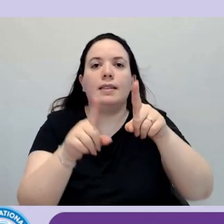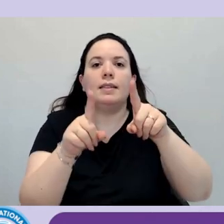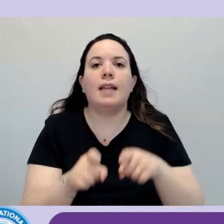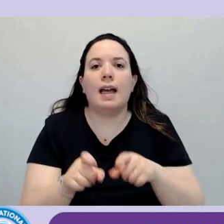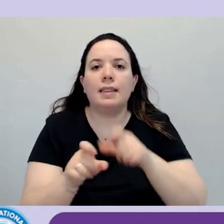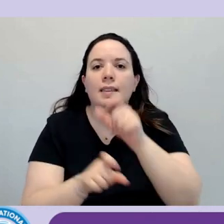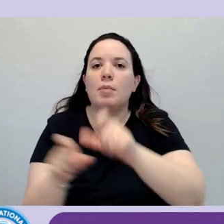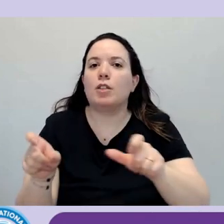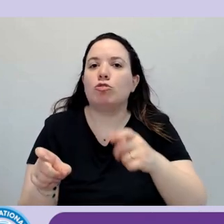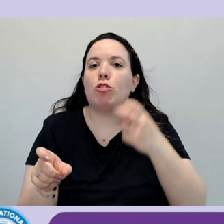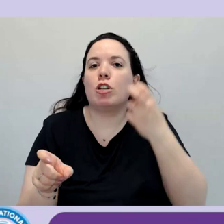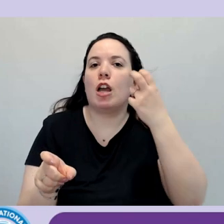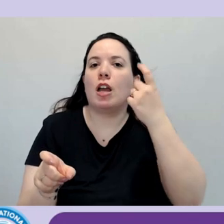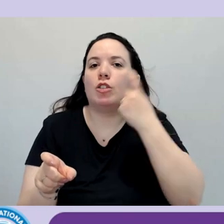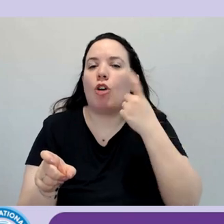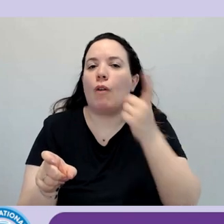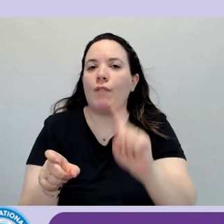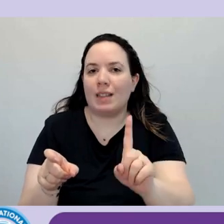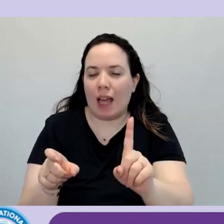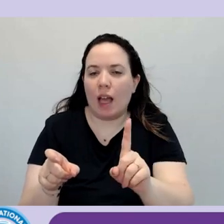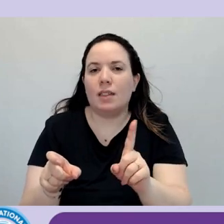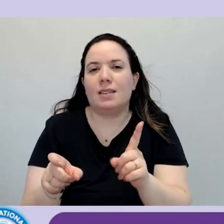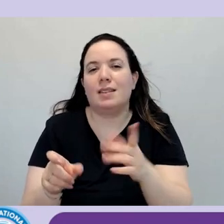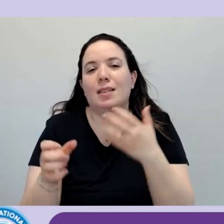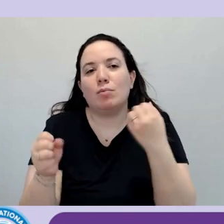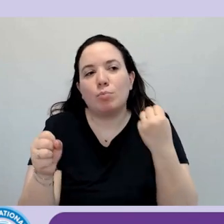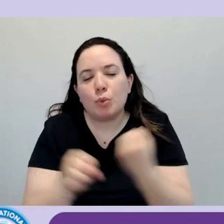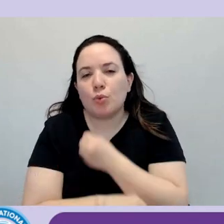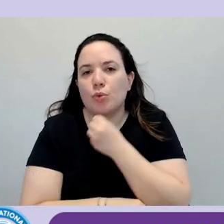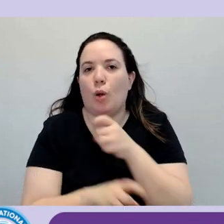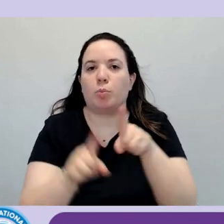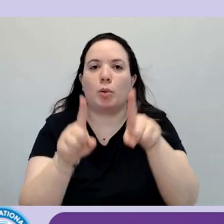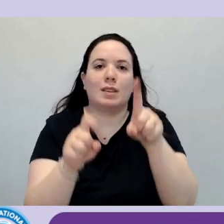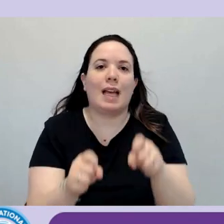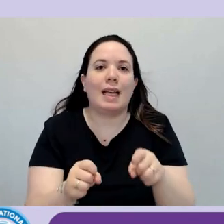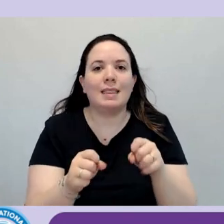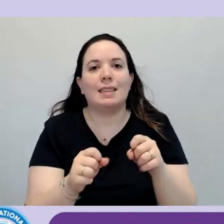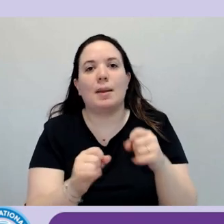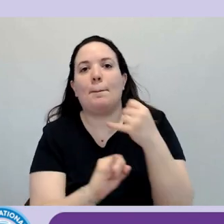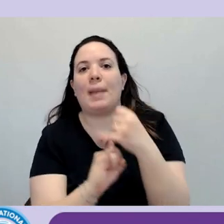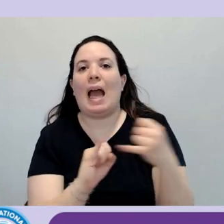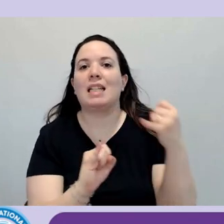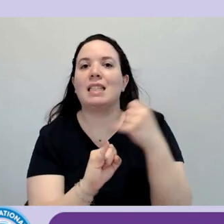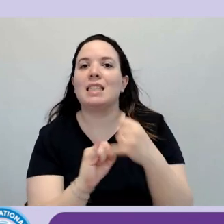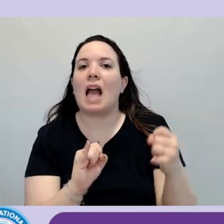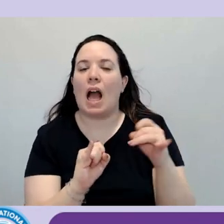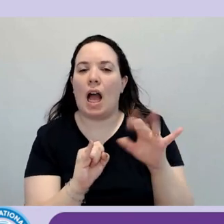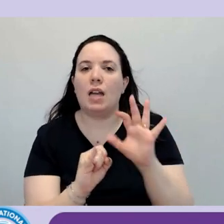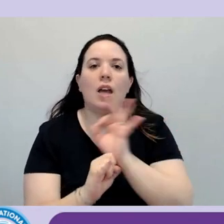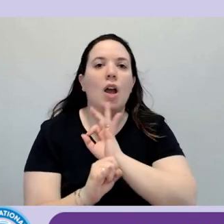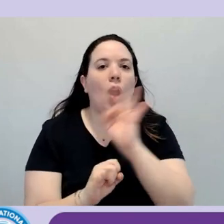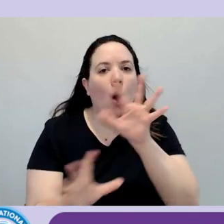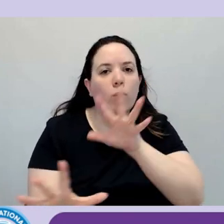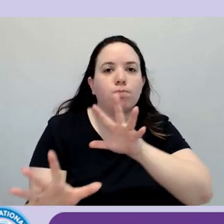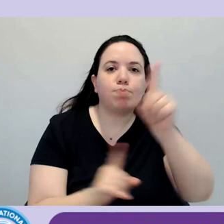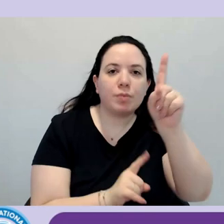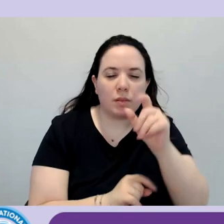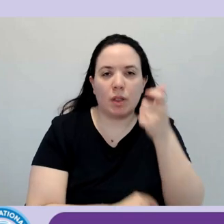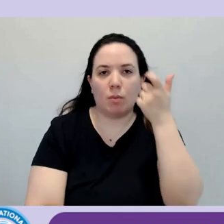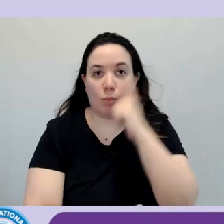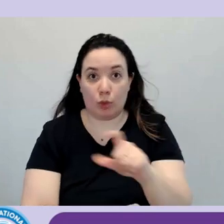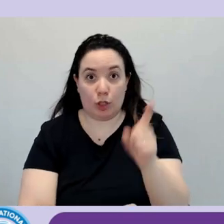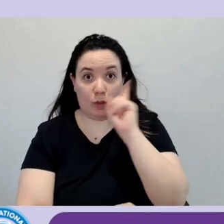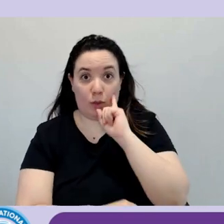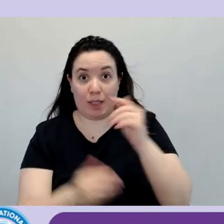erano verifiche parziali e forvi perché se sulla pagina sono presenti